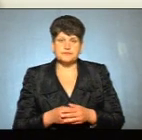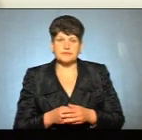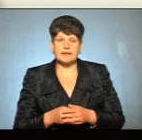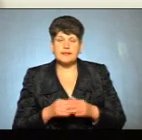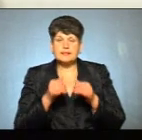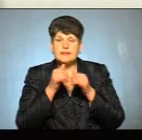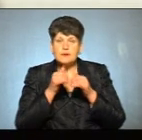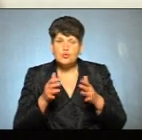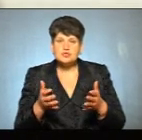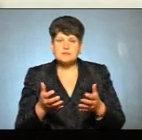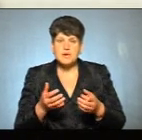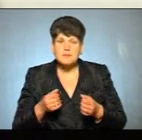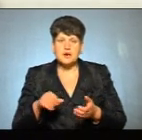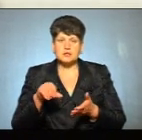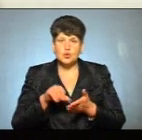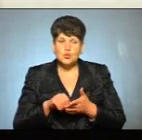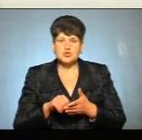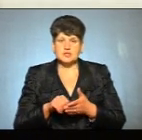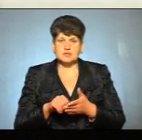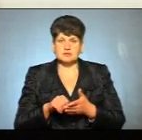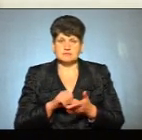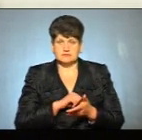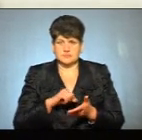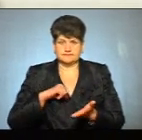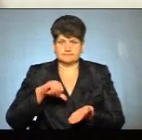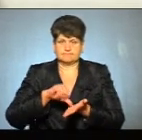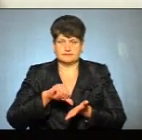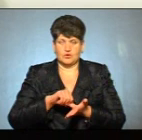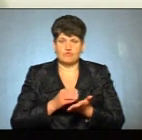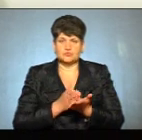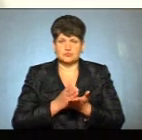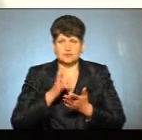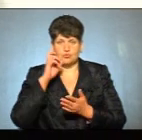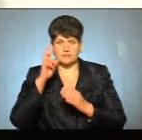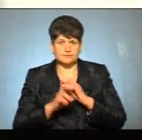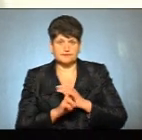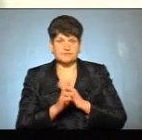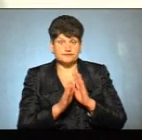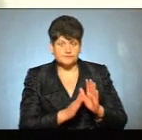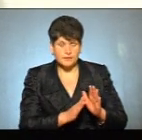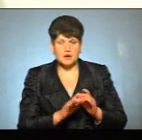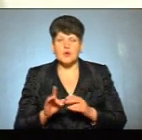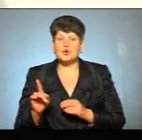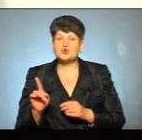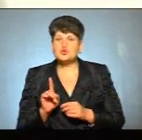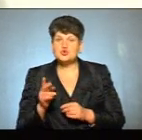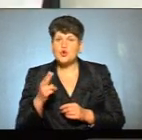не можучи брати участь фізично у богослужіннях у храмі. Щодо